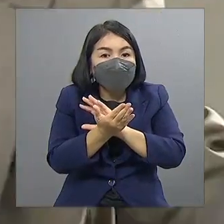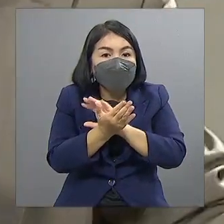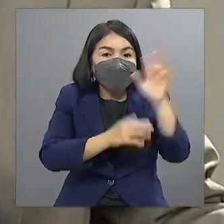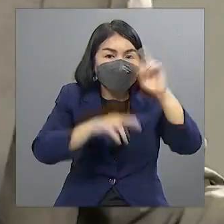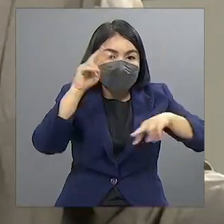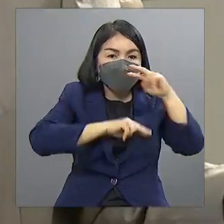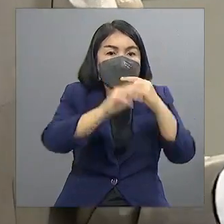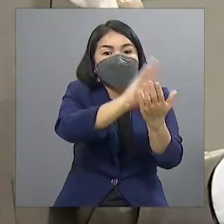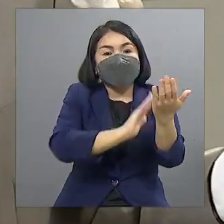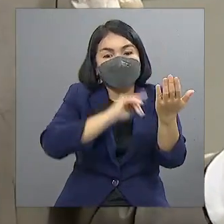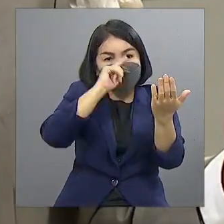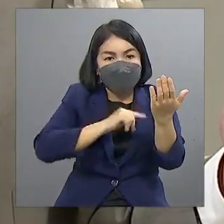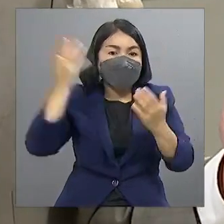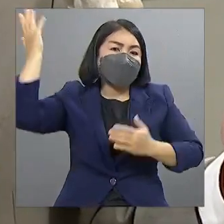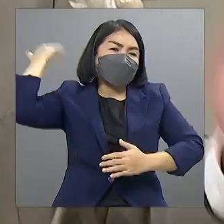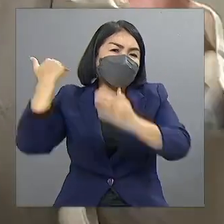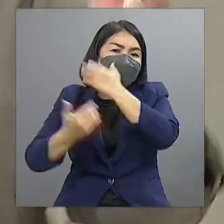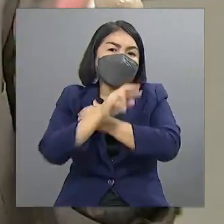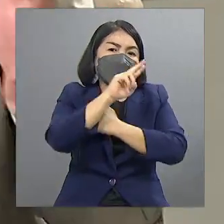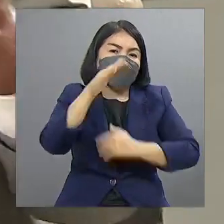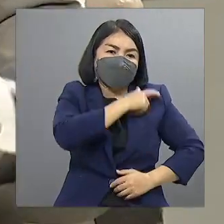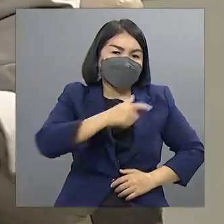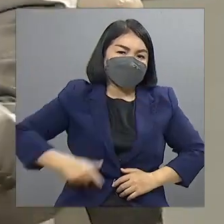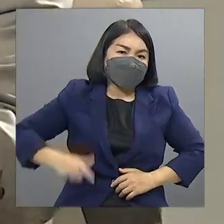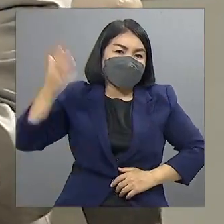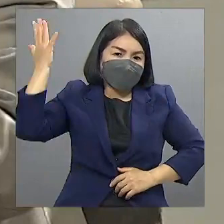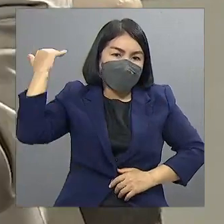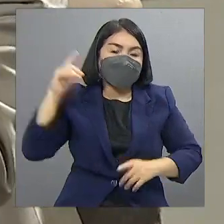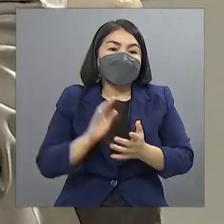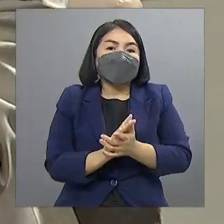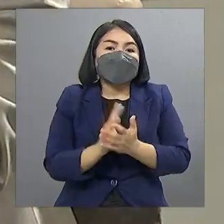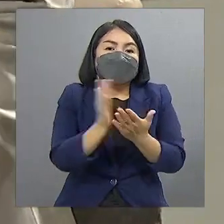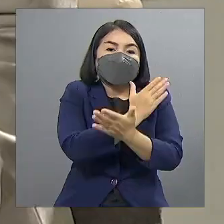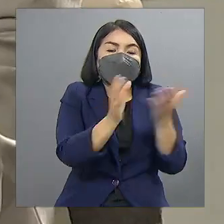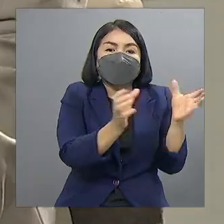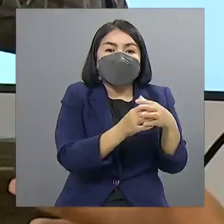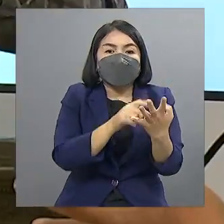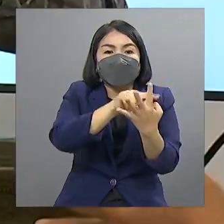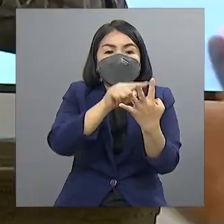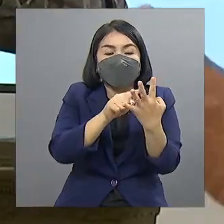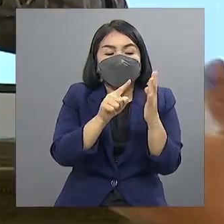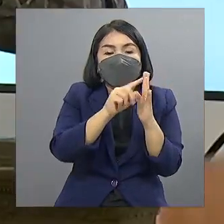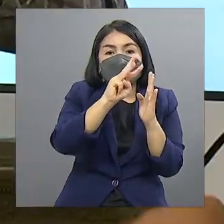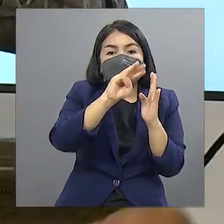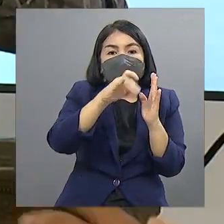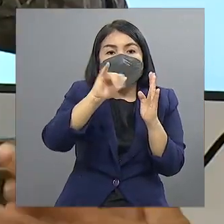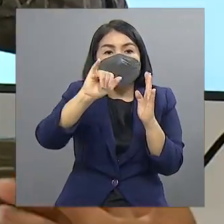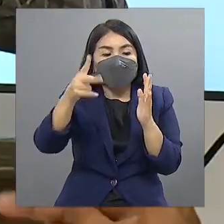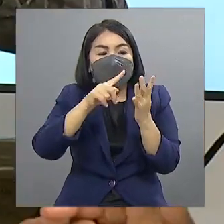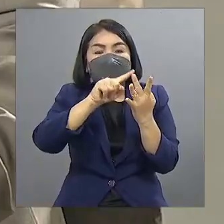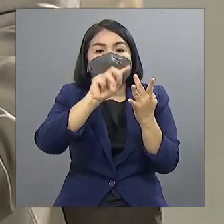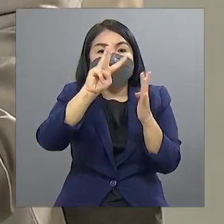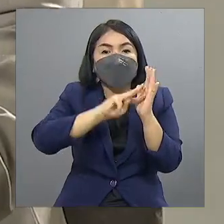จากระบบเก่าซึ่งเคยมีแค่เวียงวังคังนา ค ุณต๊อบเคยได้ยินใช่ไหม เคยได้ยินเคยเรียนครับ แต่ในปี